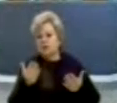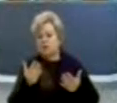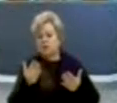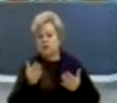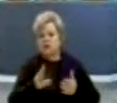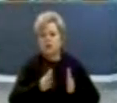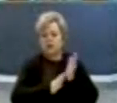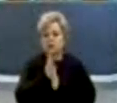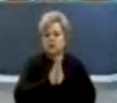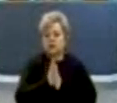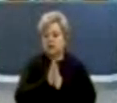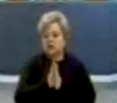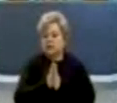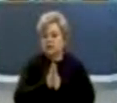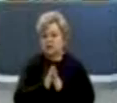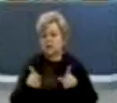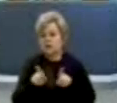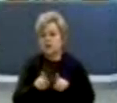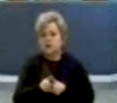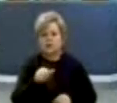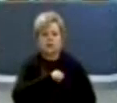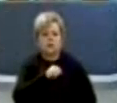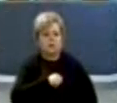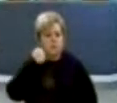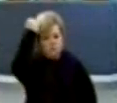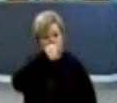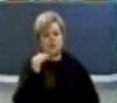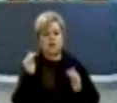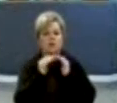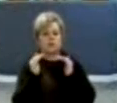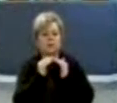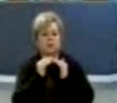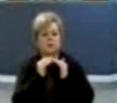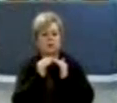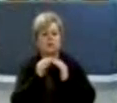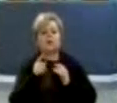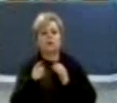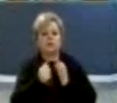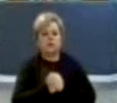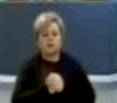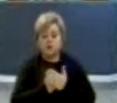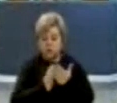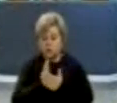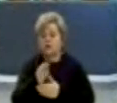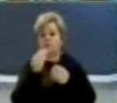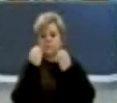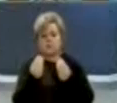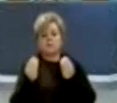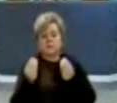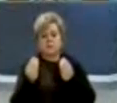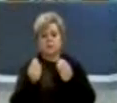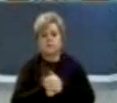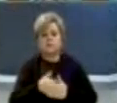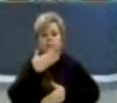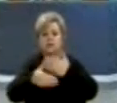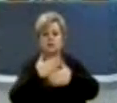cilat jemi marrë vesh, të cilat kanë qenë në interes të Kosovës. Dhe jemi dakorduar të qenë se kjo është rruga më e mirë se si duhet të ecë Kosova